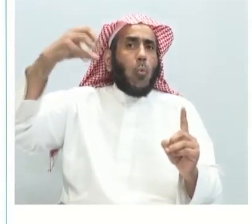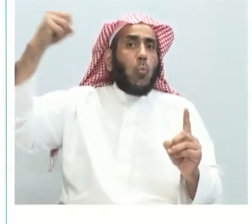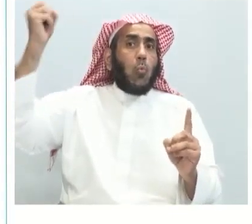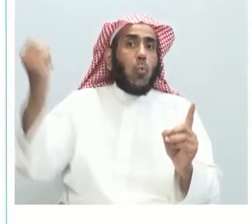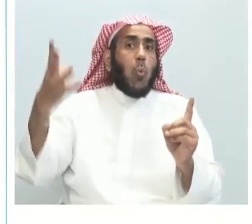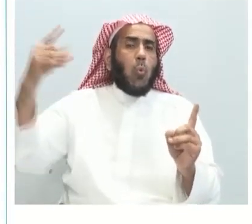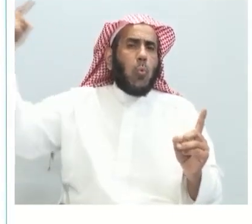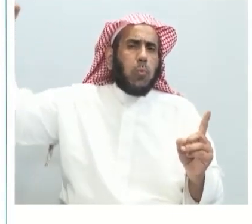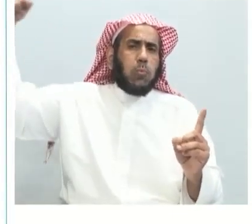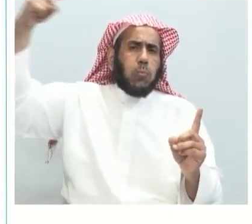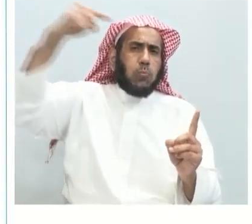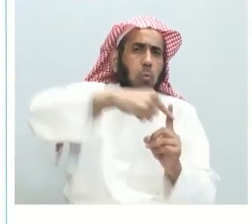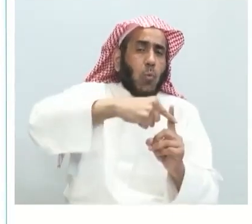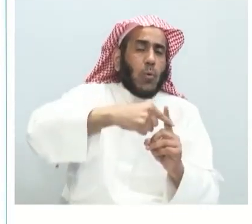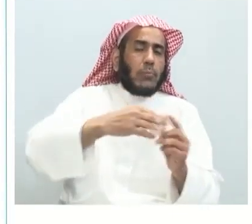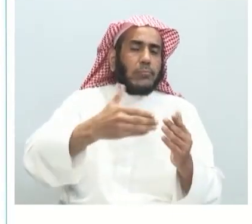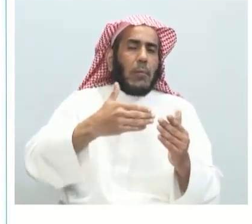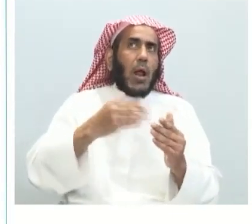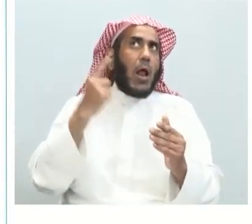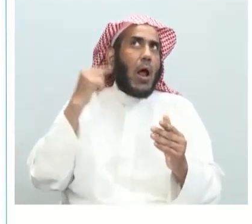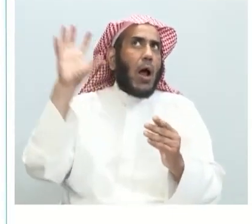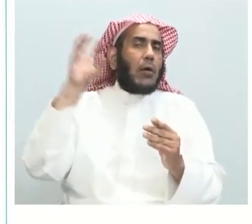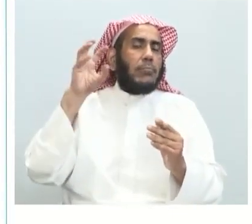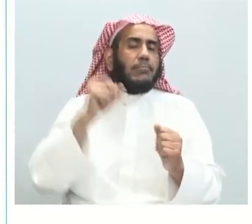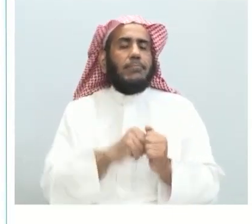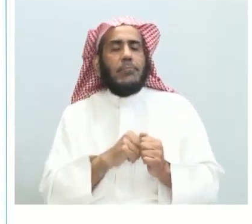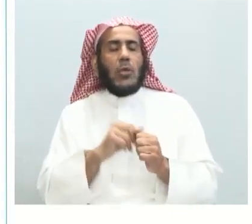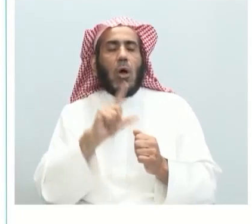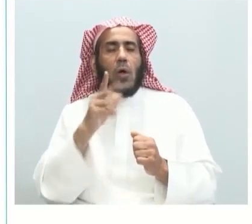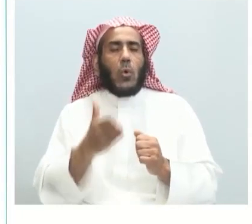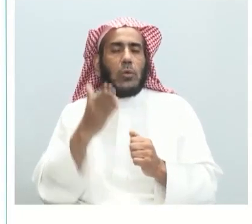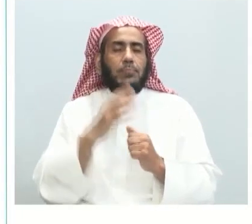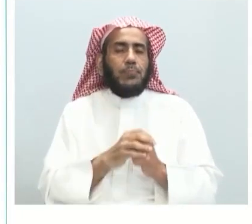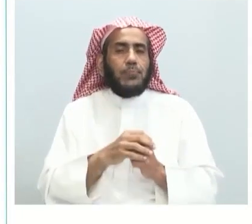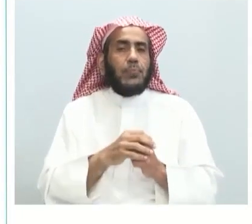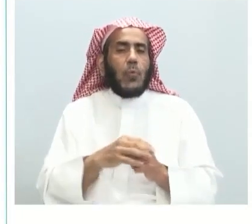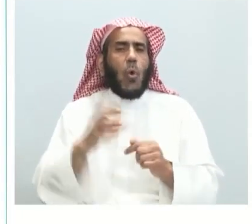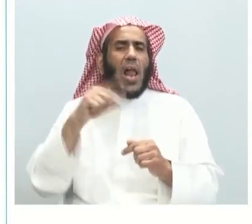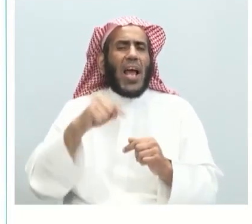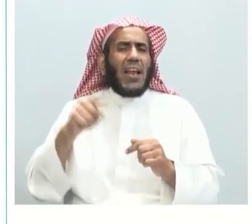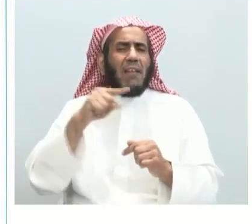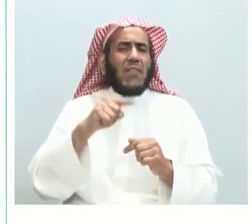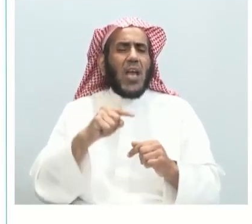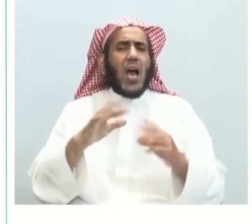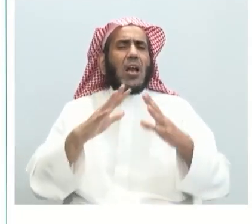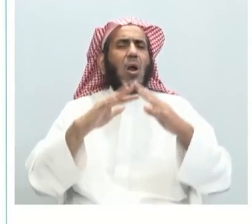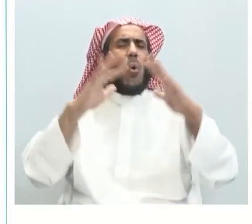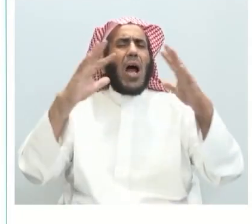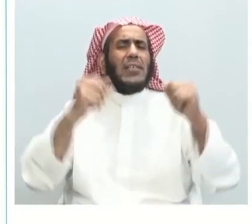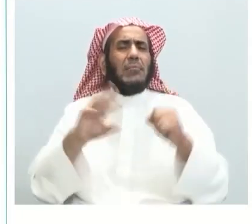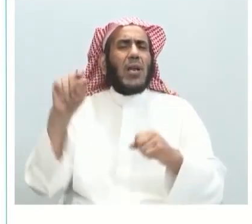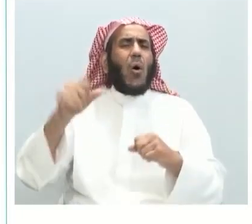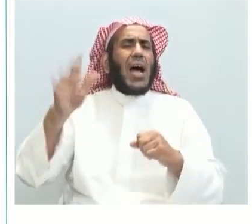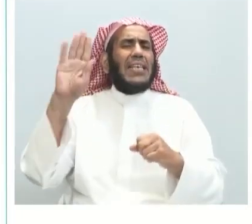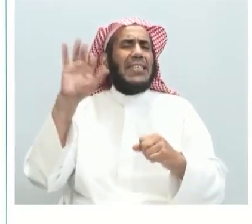نار تصيبه قبل ان يتلقف الخبر في قوله تعالى والقينا فيها رواسي ما